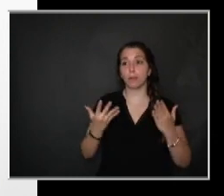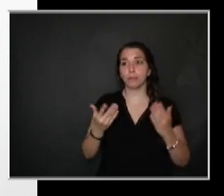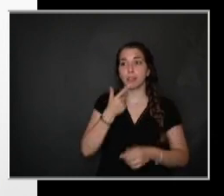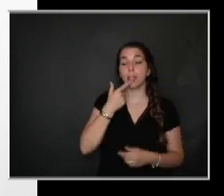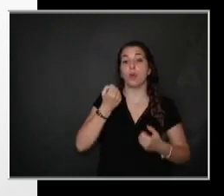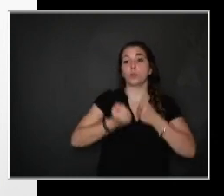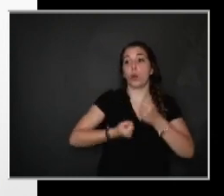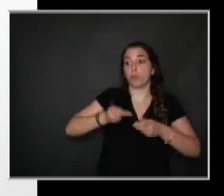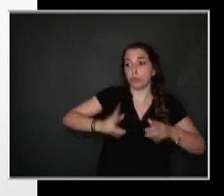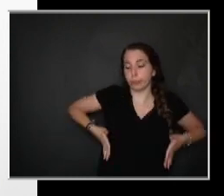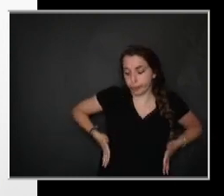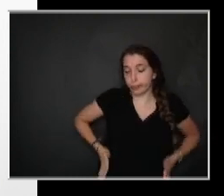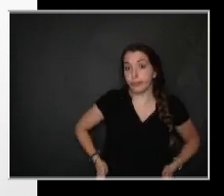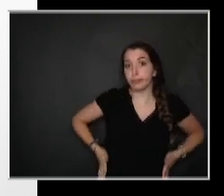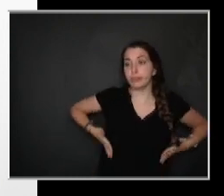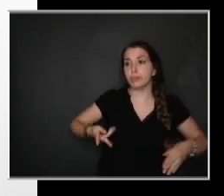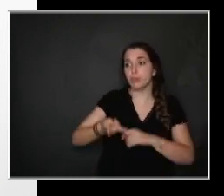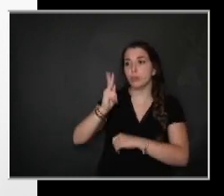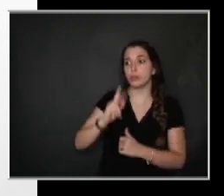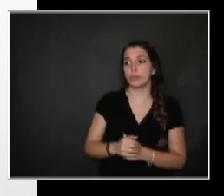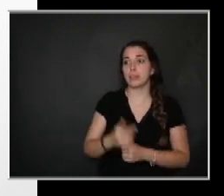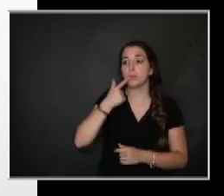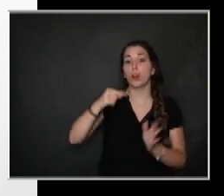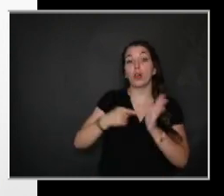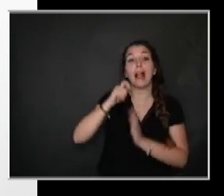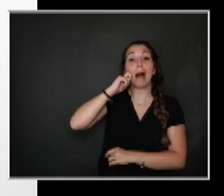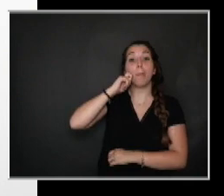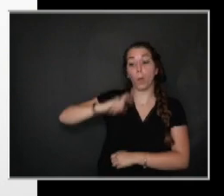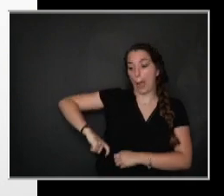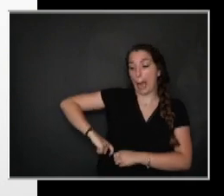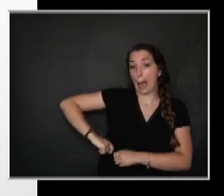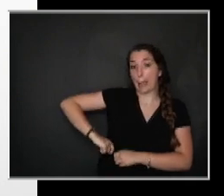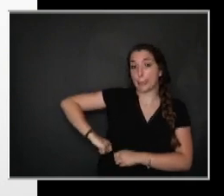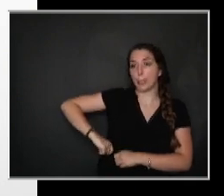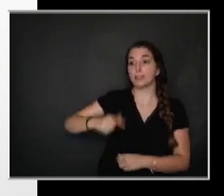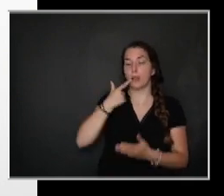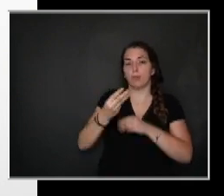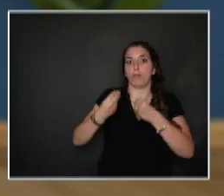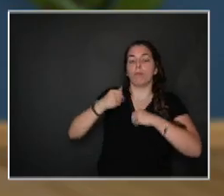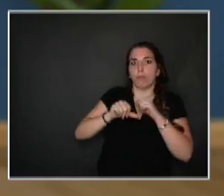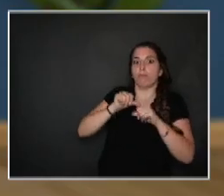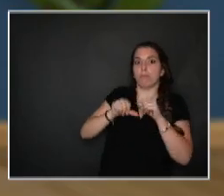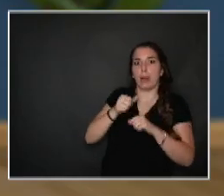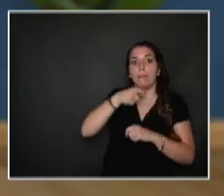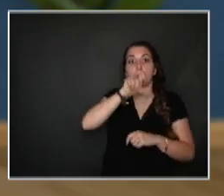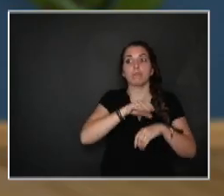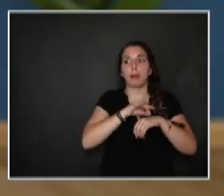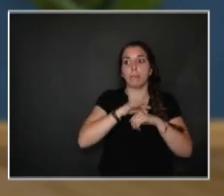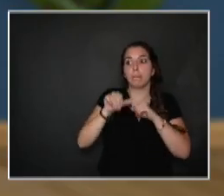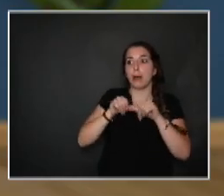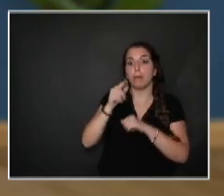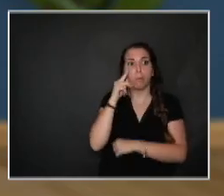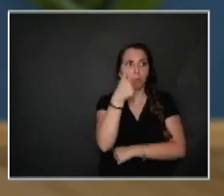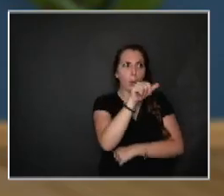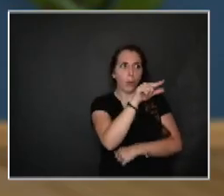plutôt latéralisée. Et quand vous pincez la peau du côté de la douleur, ça fait mal au patient par rapport au côté opposé. Vous voyez là